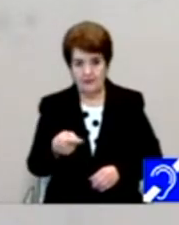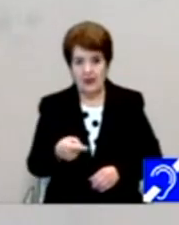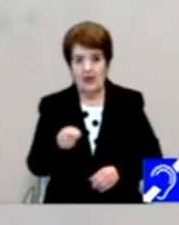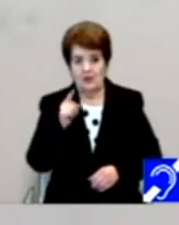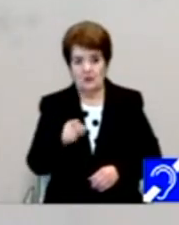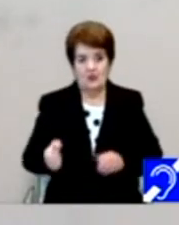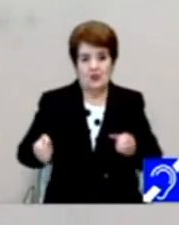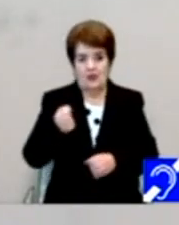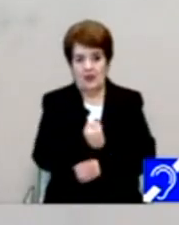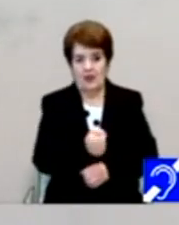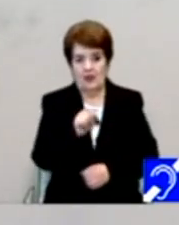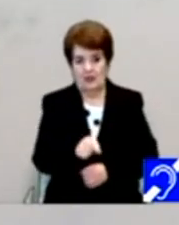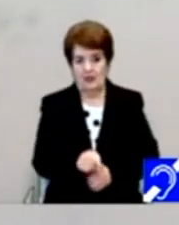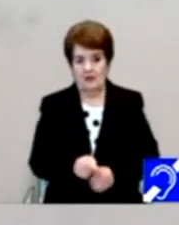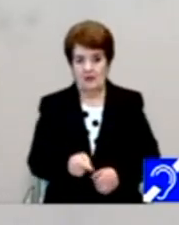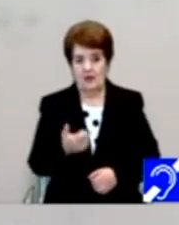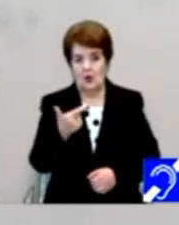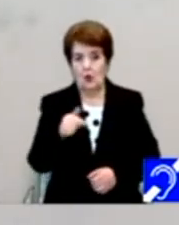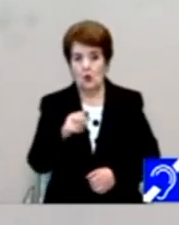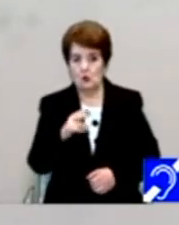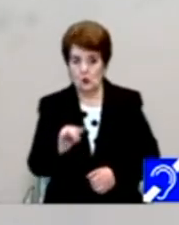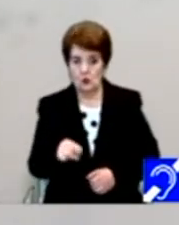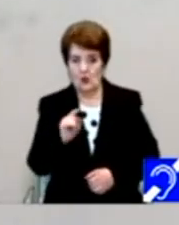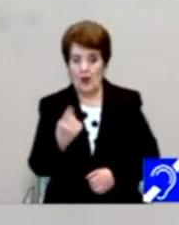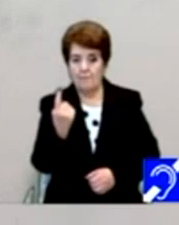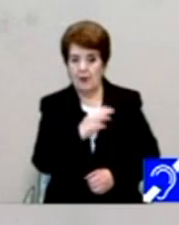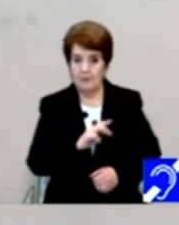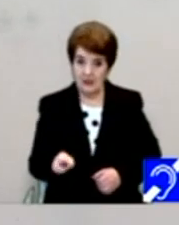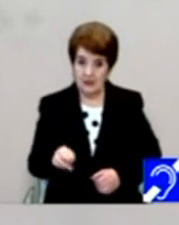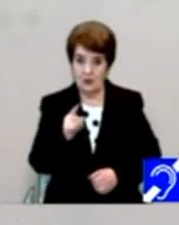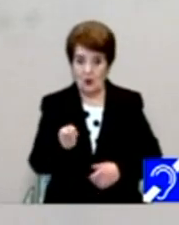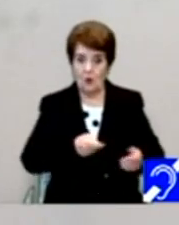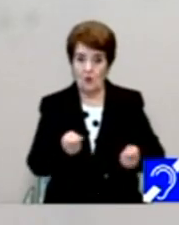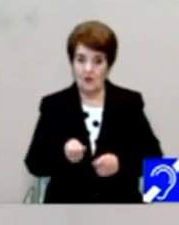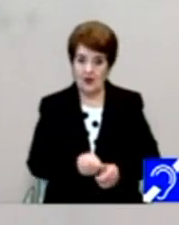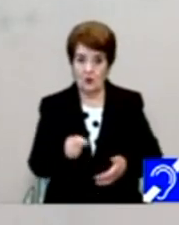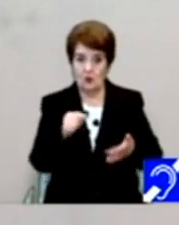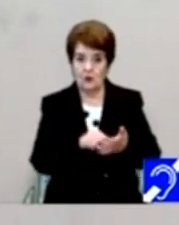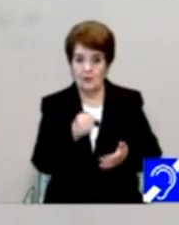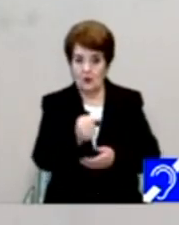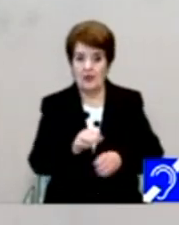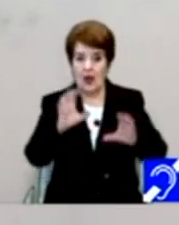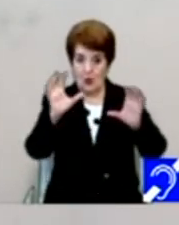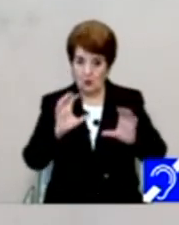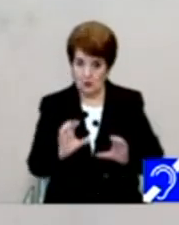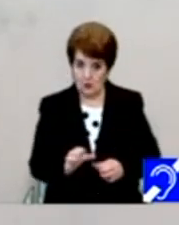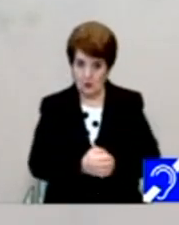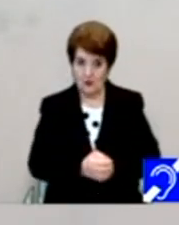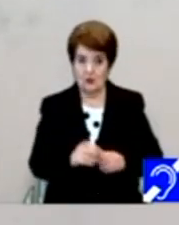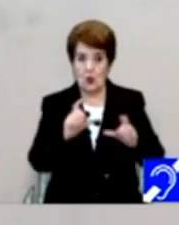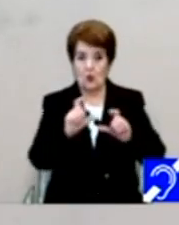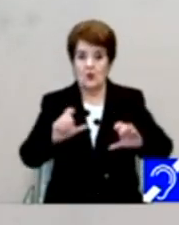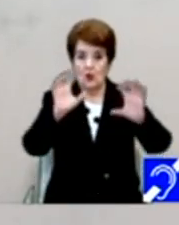emis acel decret prin care l-a înaintat pe domnul Grosu la funcția de prim-ministru al guvernului. Din punct de vedere al Constituției și a jurisprudenței